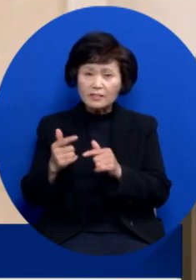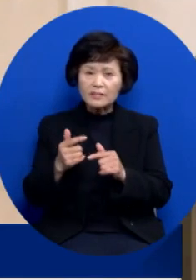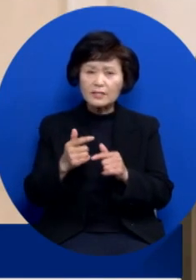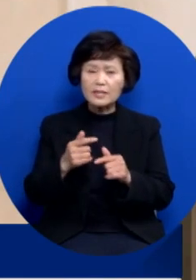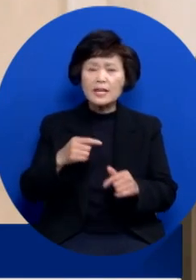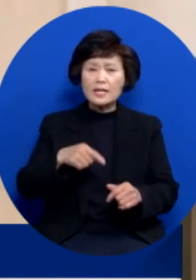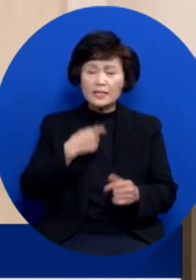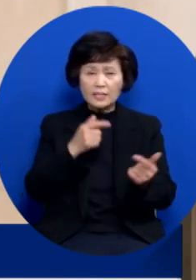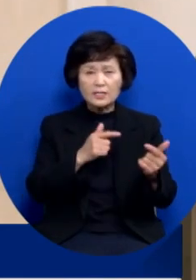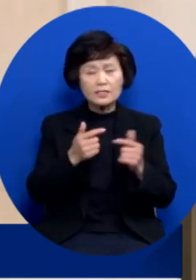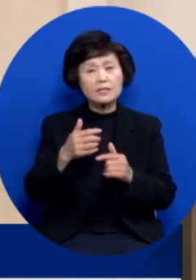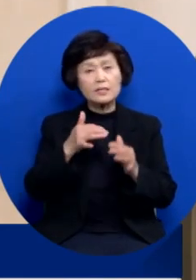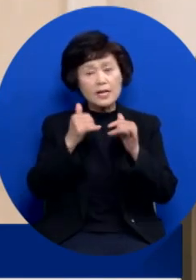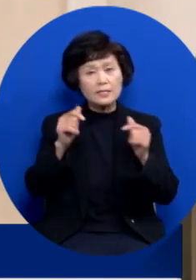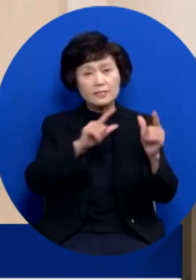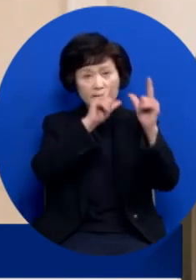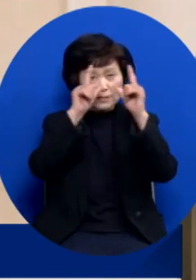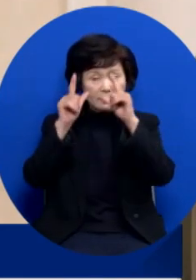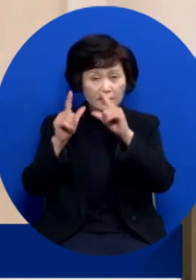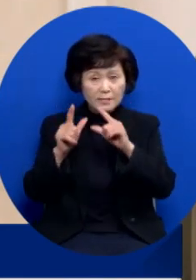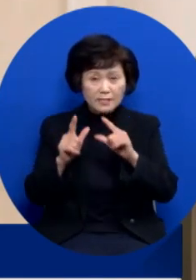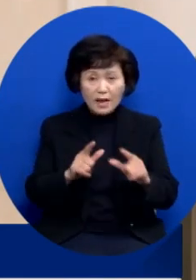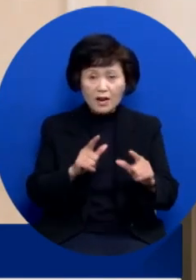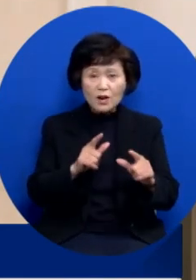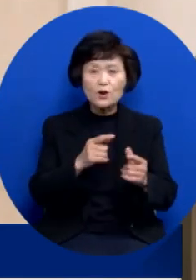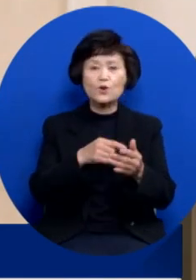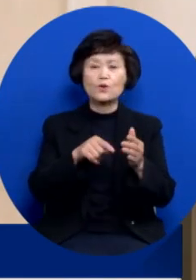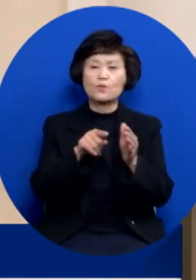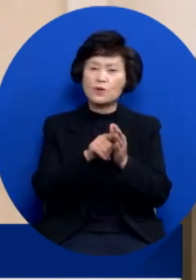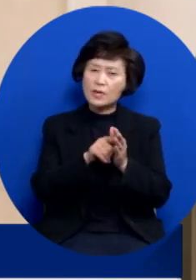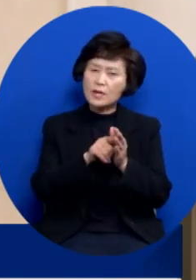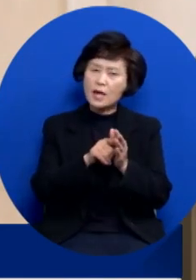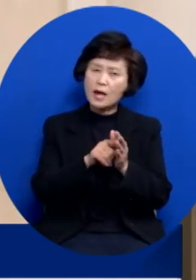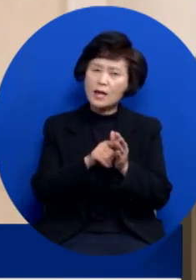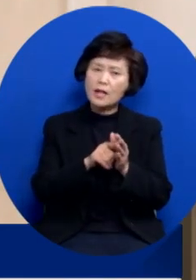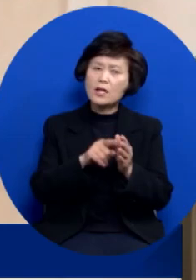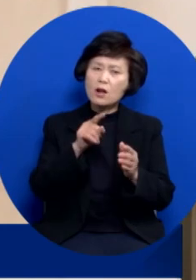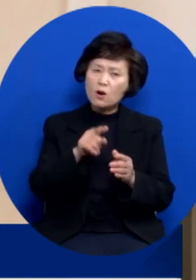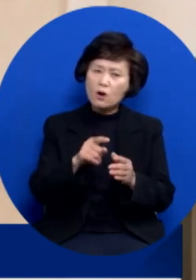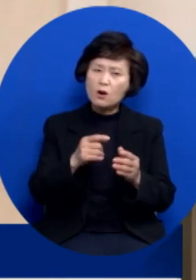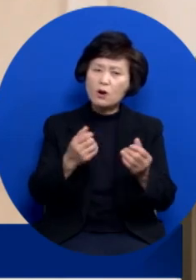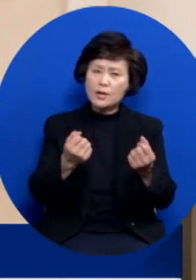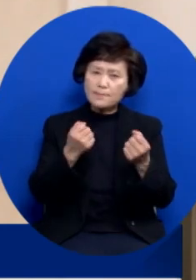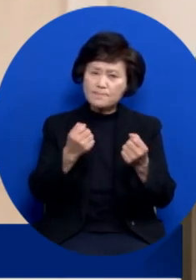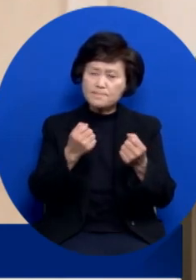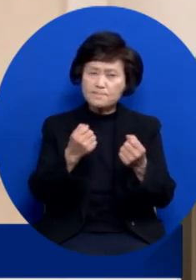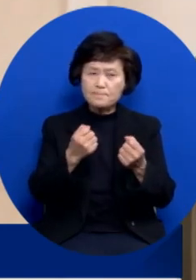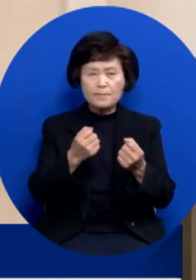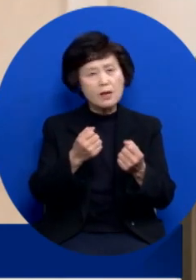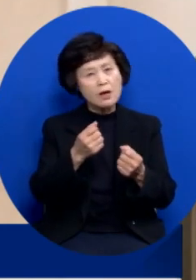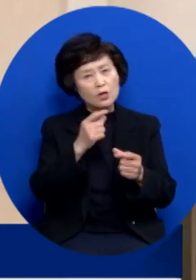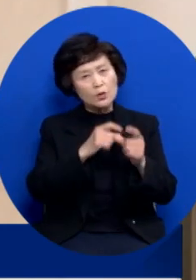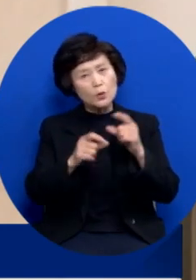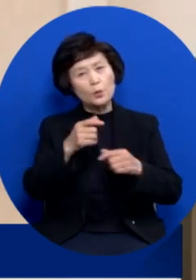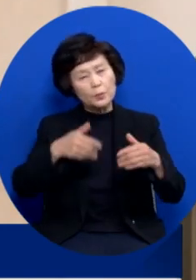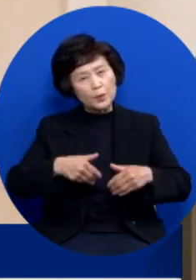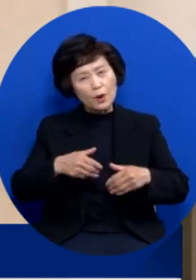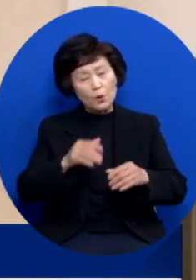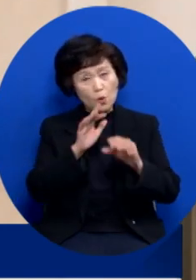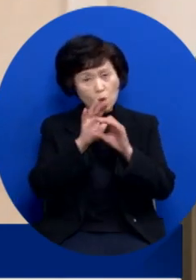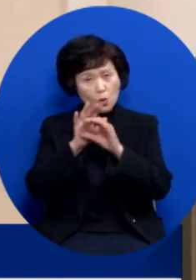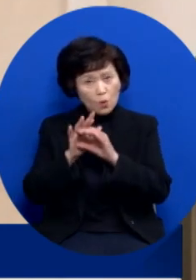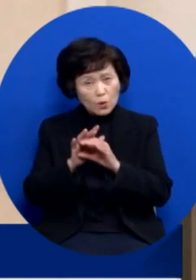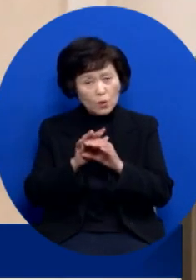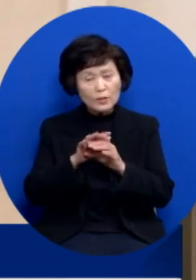인생을 살아가면서 주어지는 짐을 담을 만한 역량에 비해서 훨씬 가중되어 있고요. 더구나 코로나